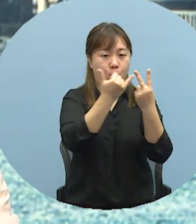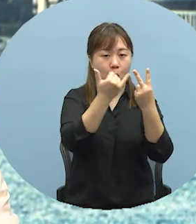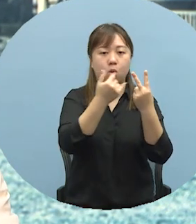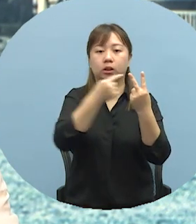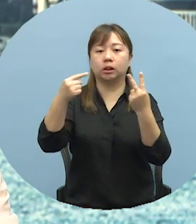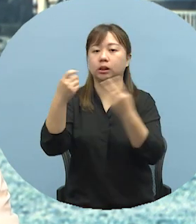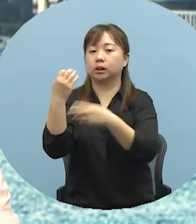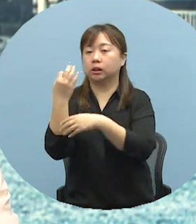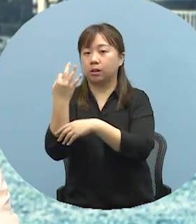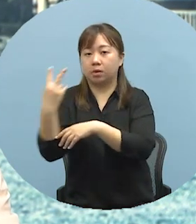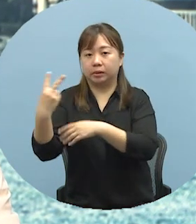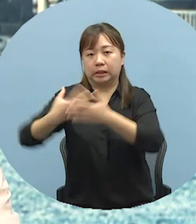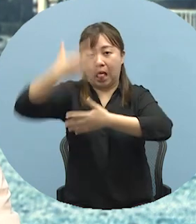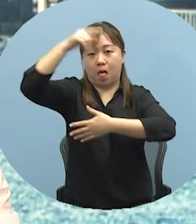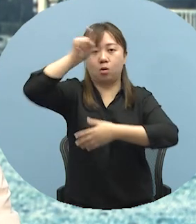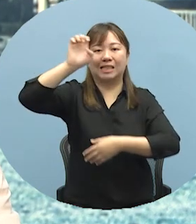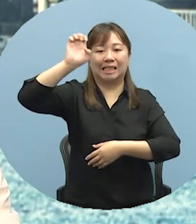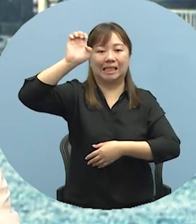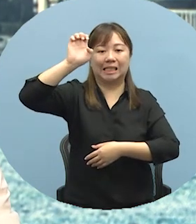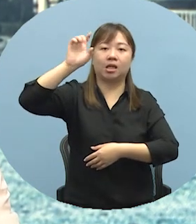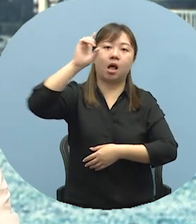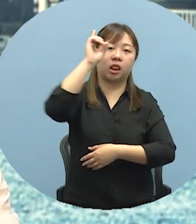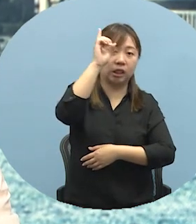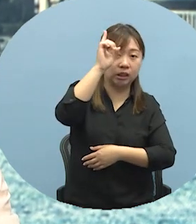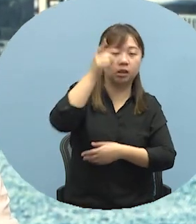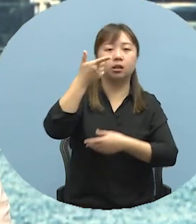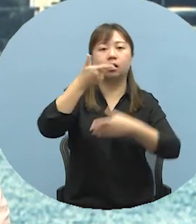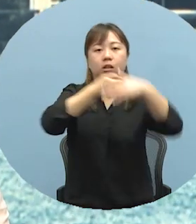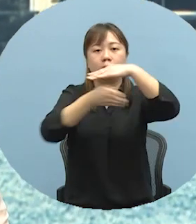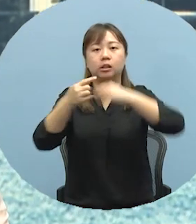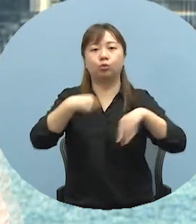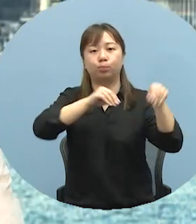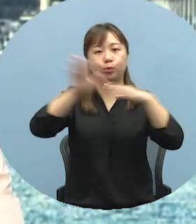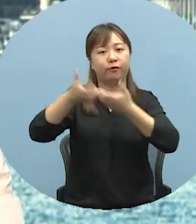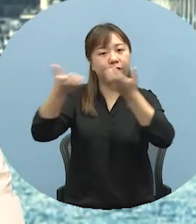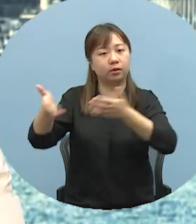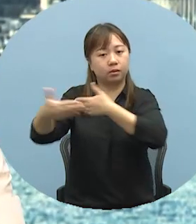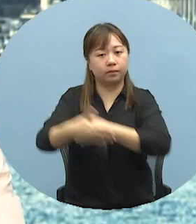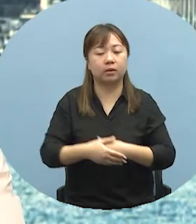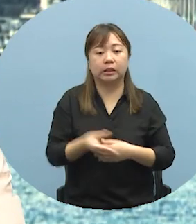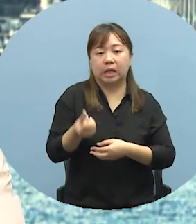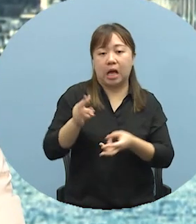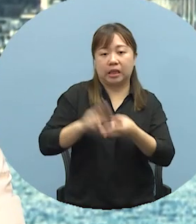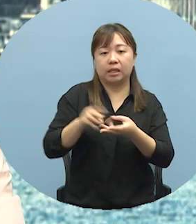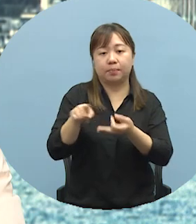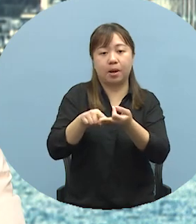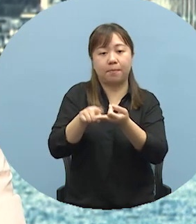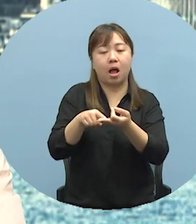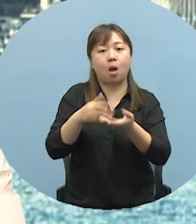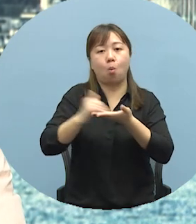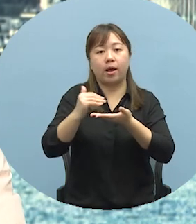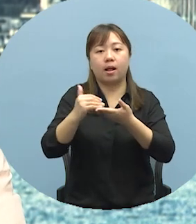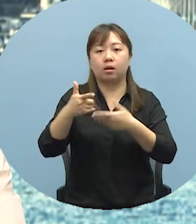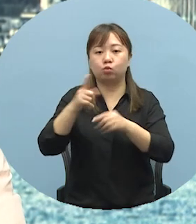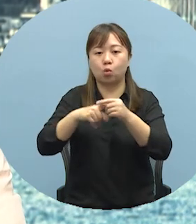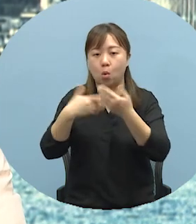嘅 E 同埋 D 嘅單位咧，都需要撤離嘅。喺呢個沙田循道衞理中學啦，